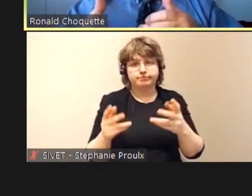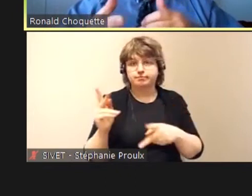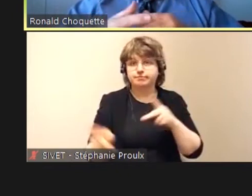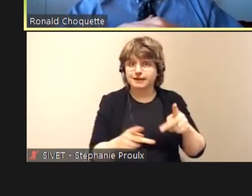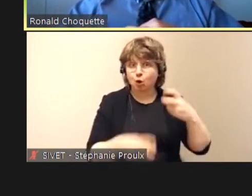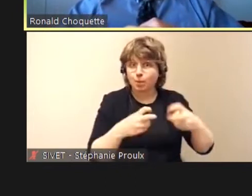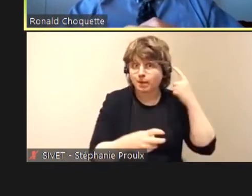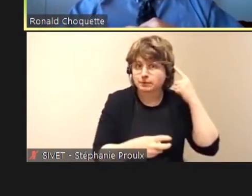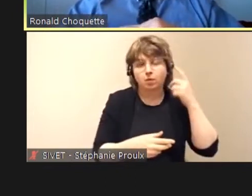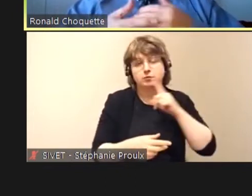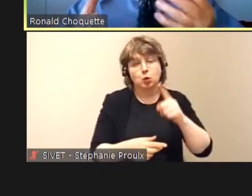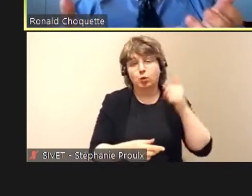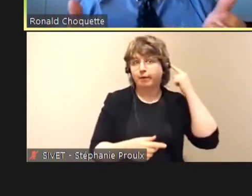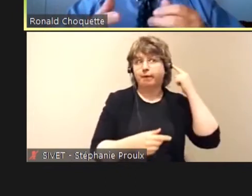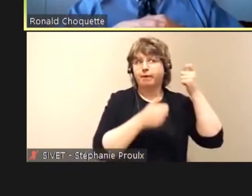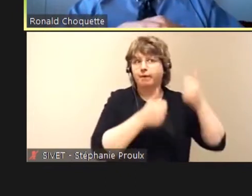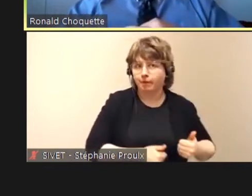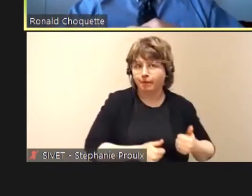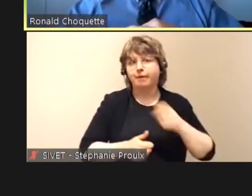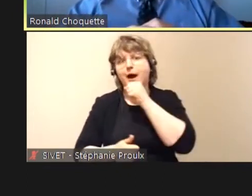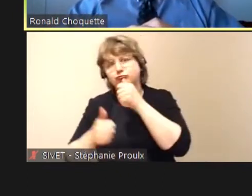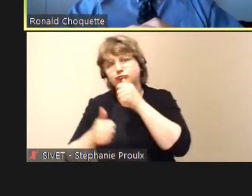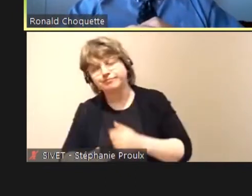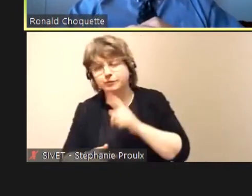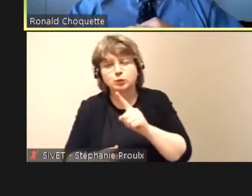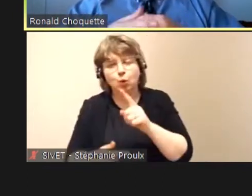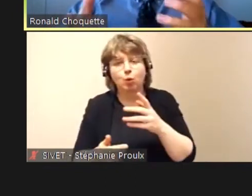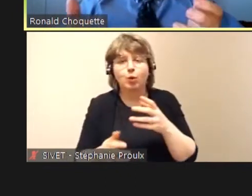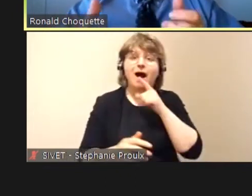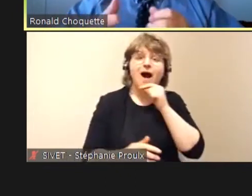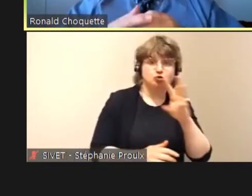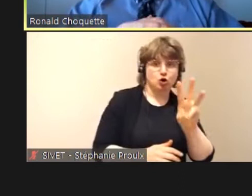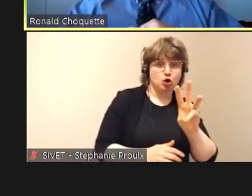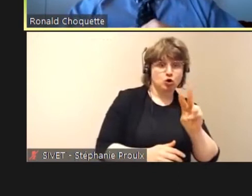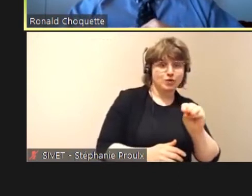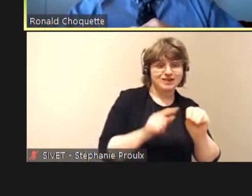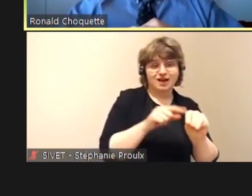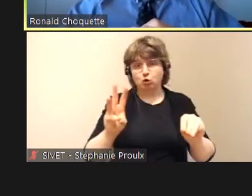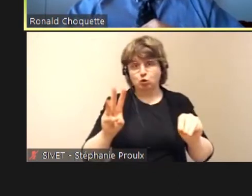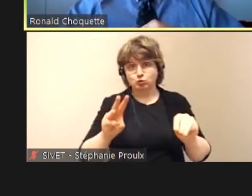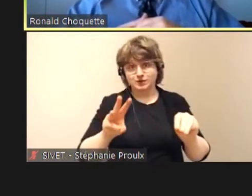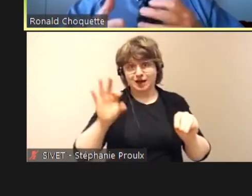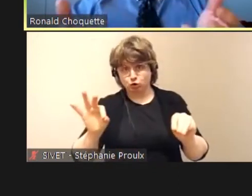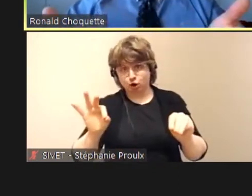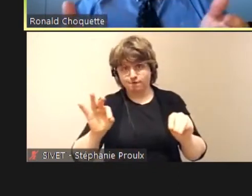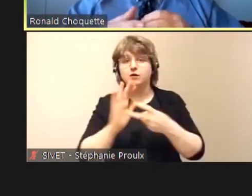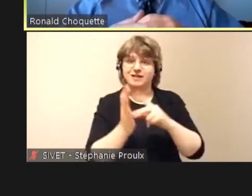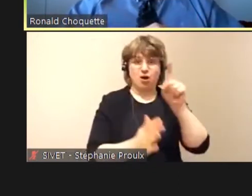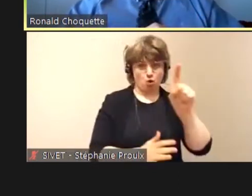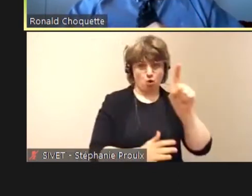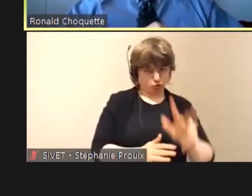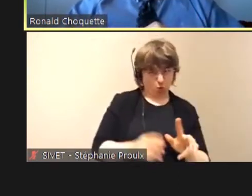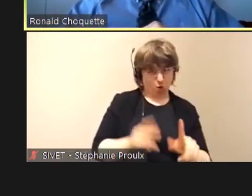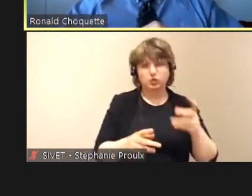d'audition va en augmentant. On parle de 60 à 69 ans, c'est une personne sur trois. De